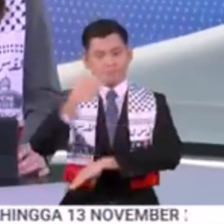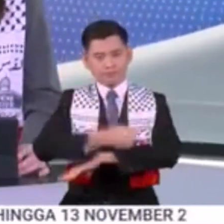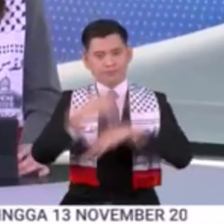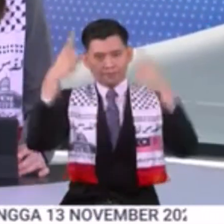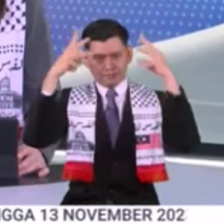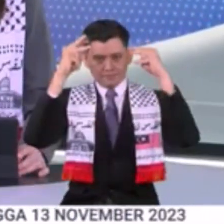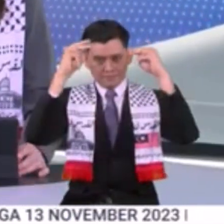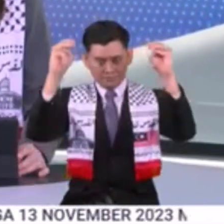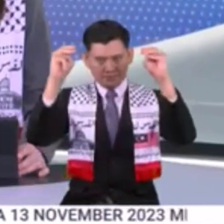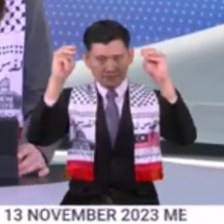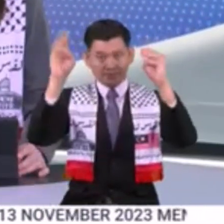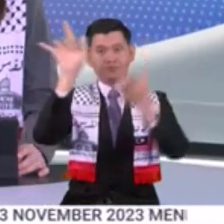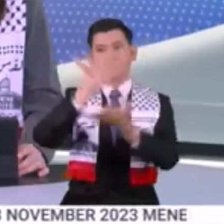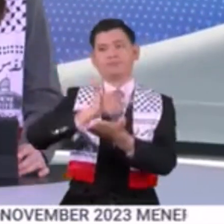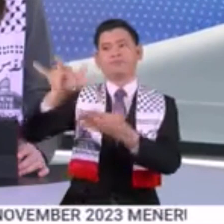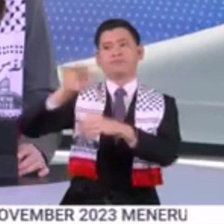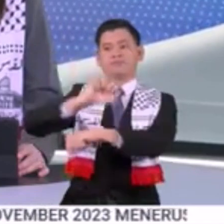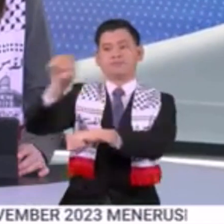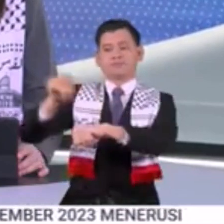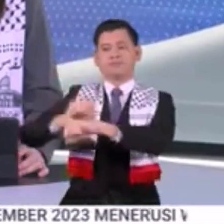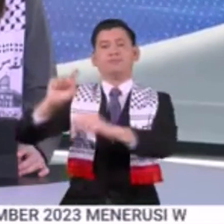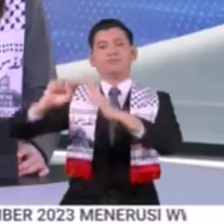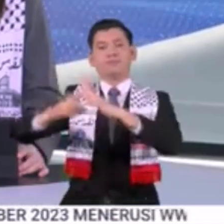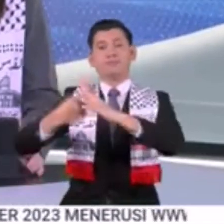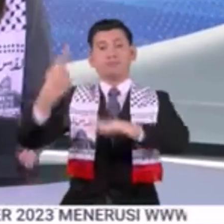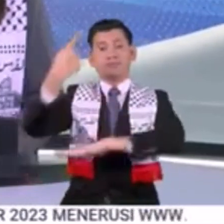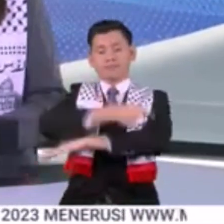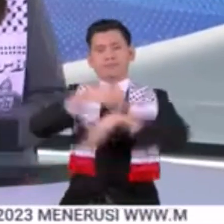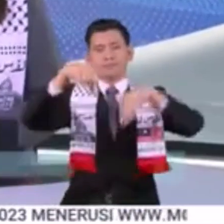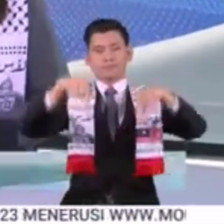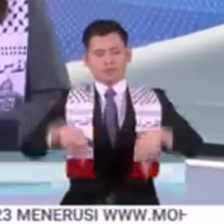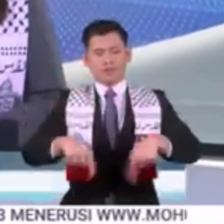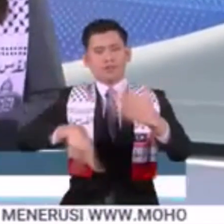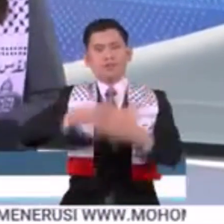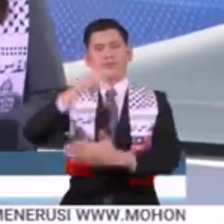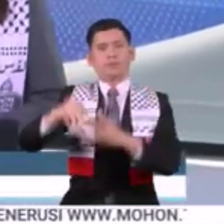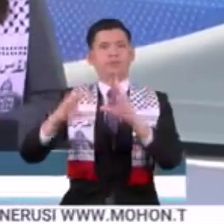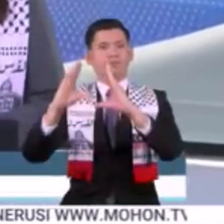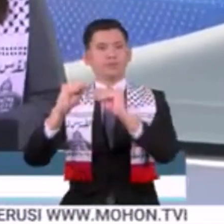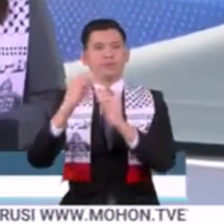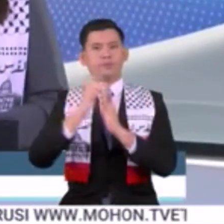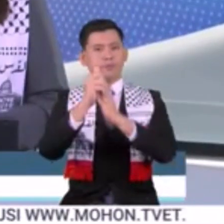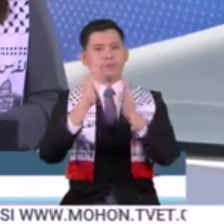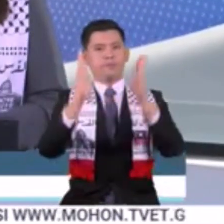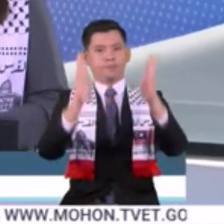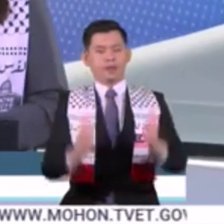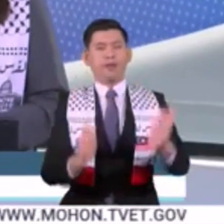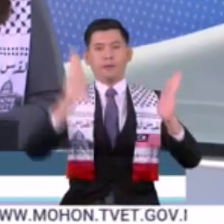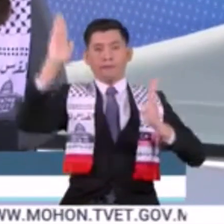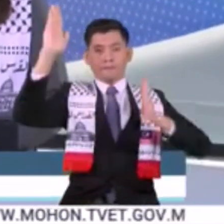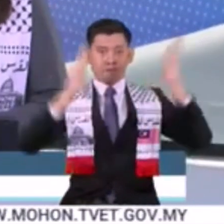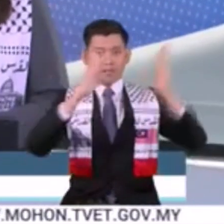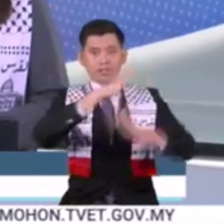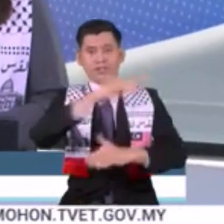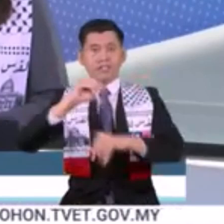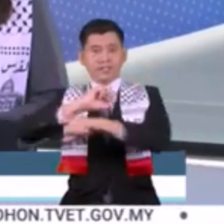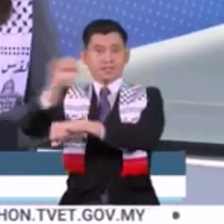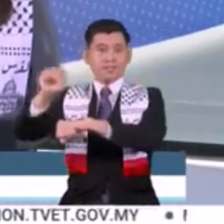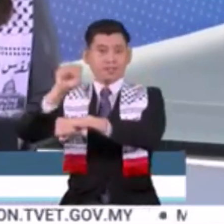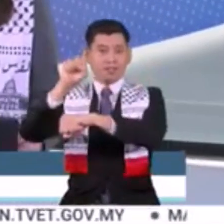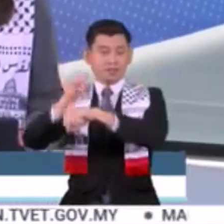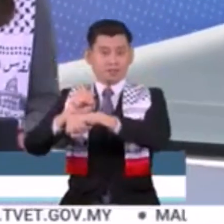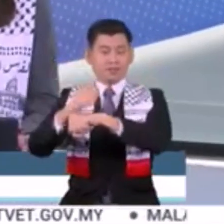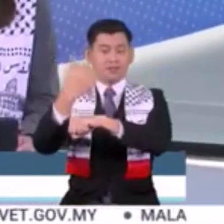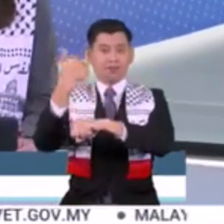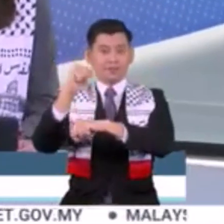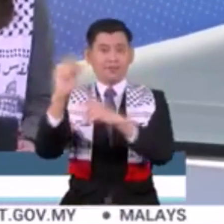Datuk Seri Anwar Ibrahim ke Singapura bermula hari ini sempena sesi pemukiman pemimpin-pemimpin Malaysia-Singapura edisi ke-10. Perinciannya